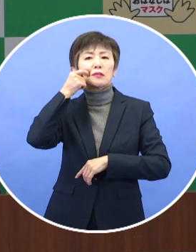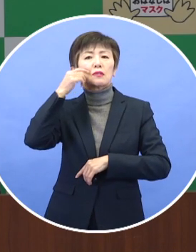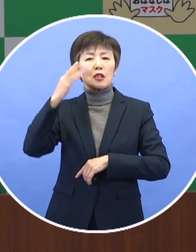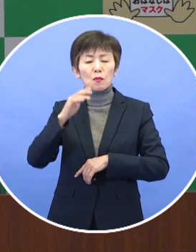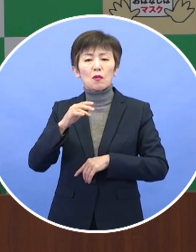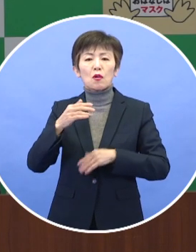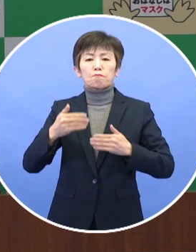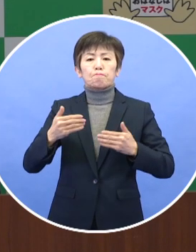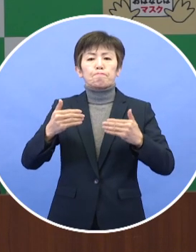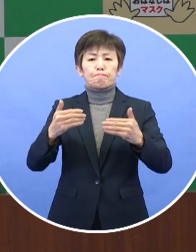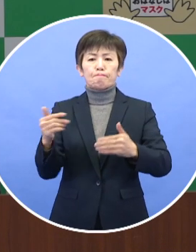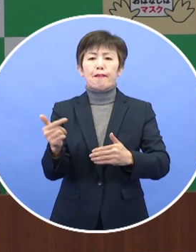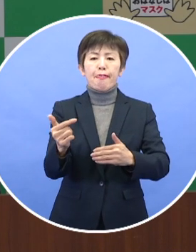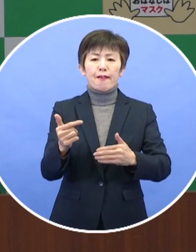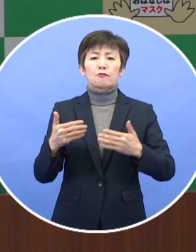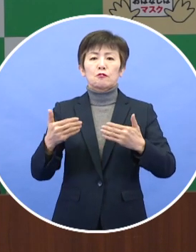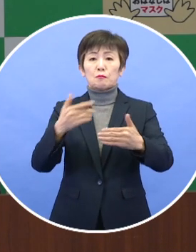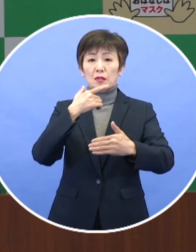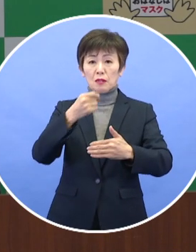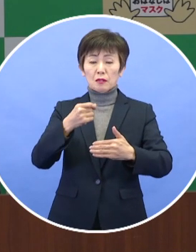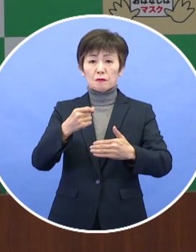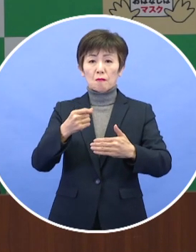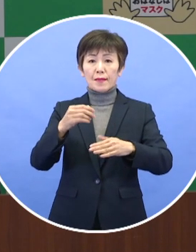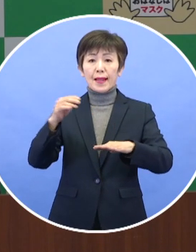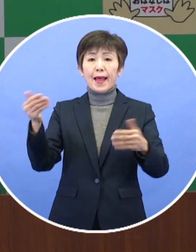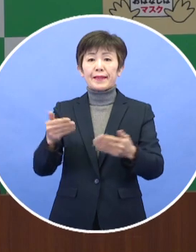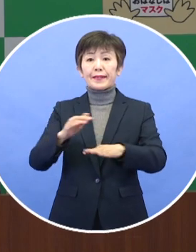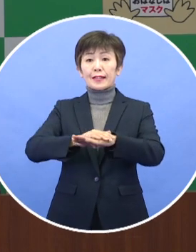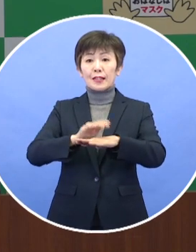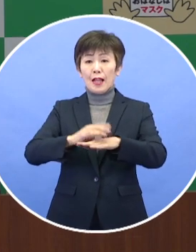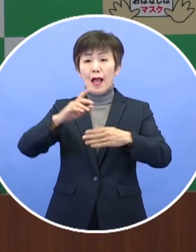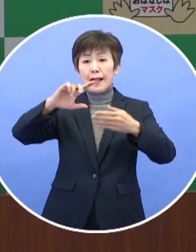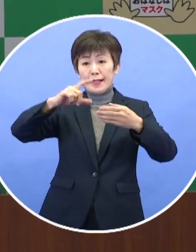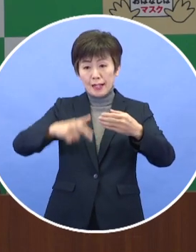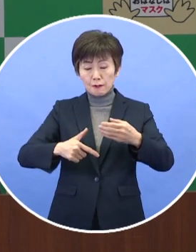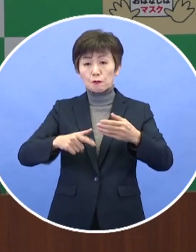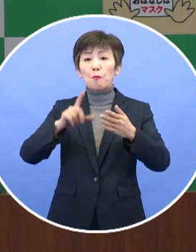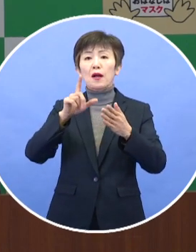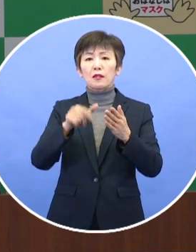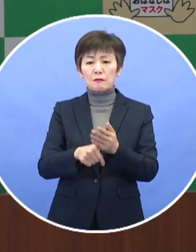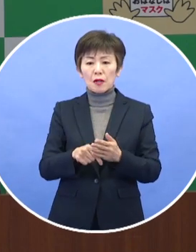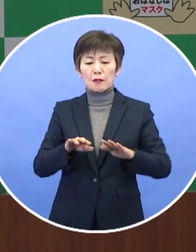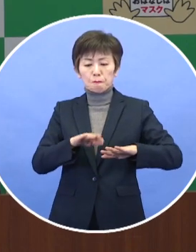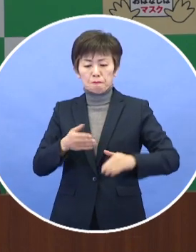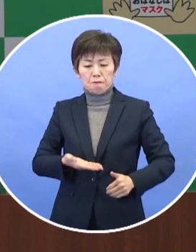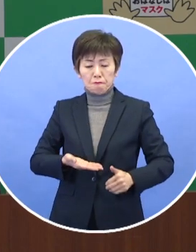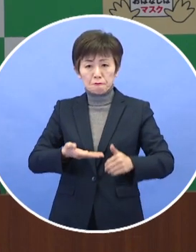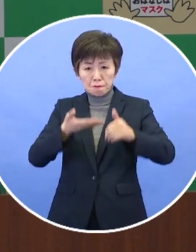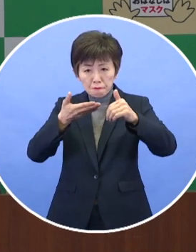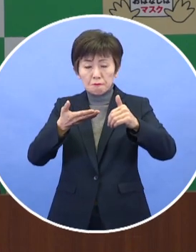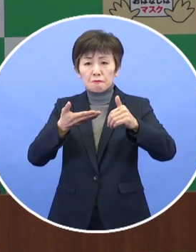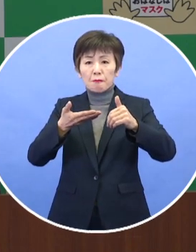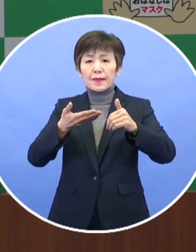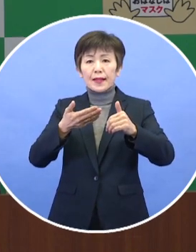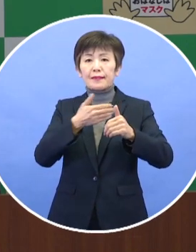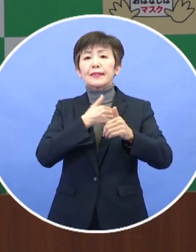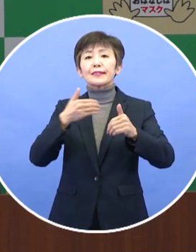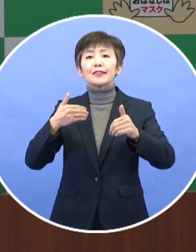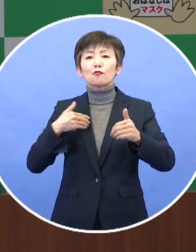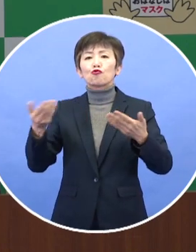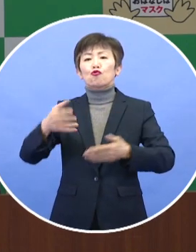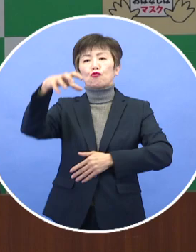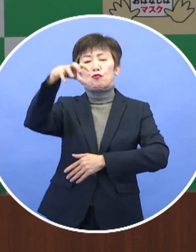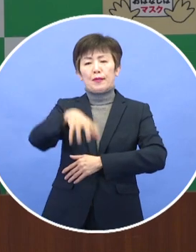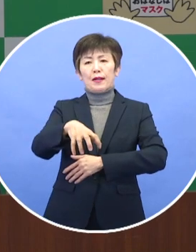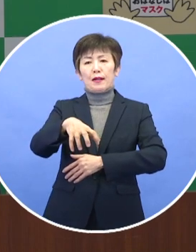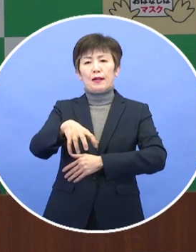。働き方改革ですけれども、育児や介護がしやすい職場づくりということで、引き続きです